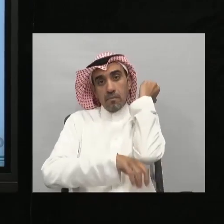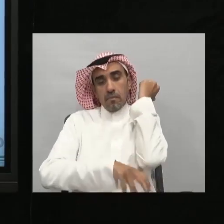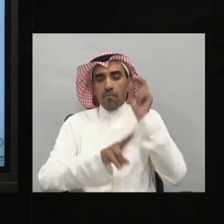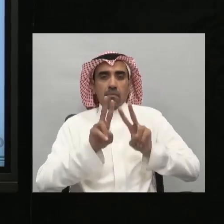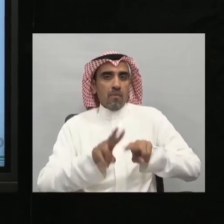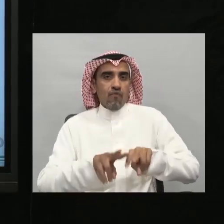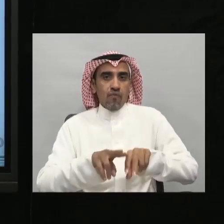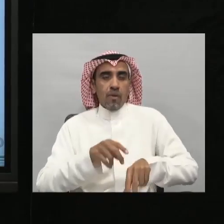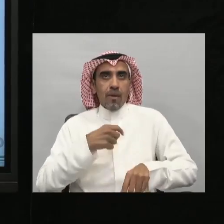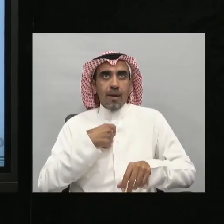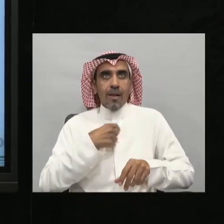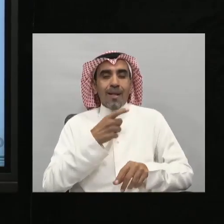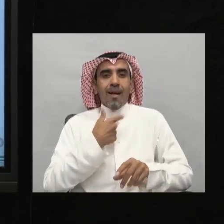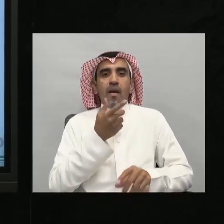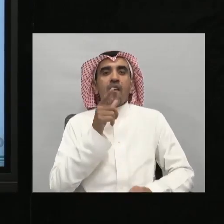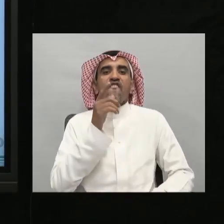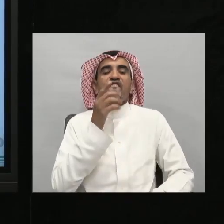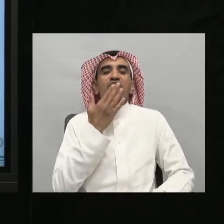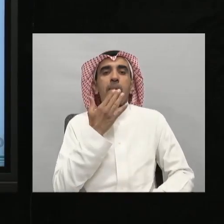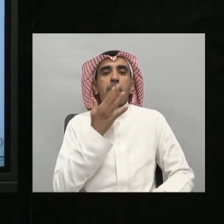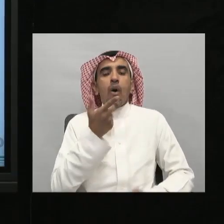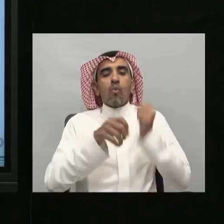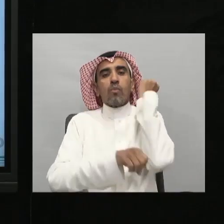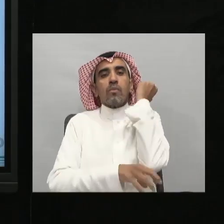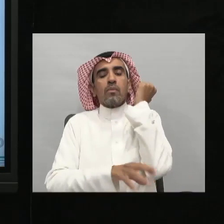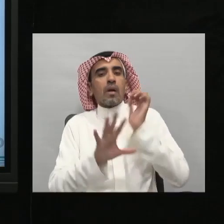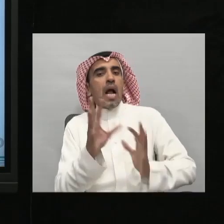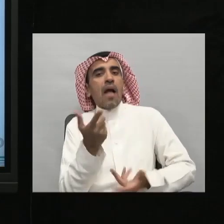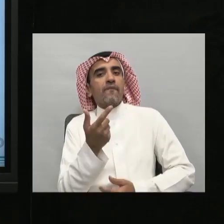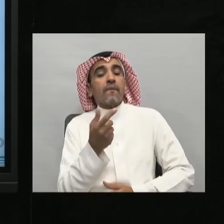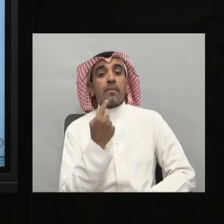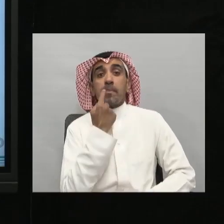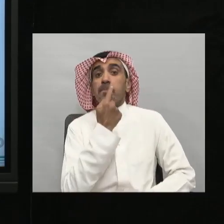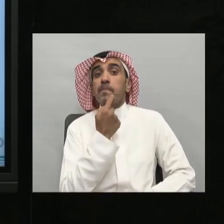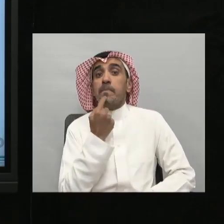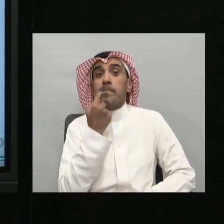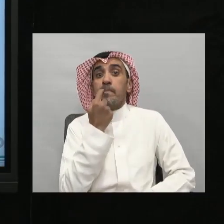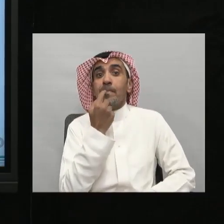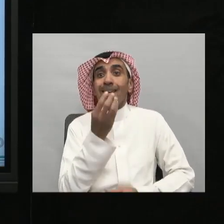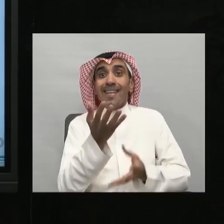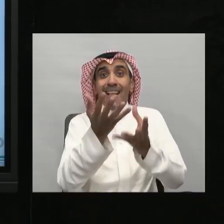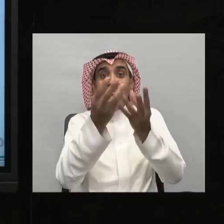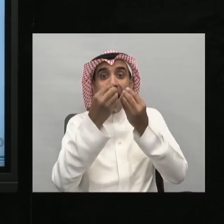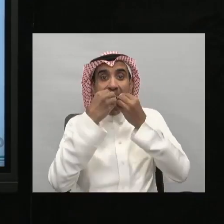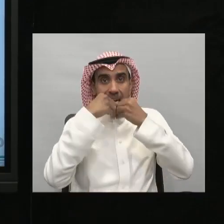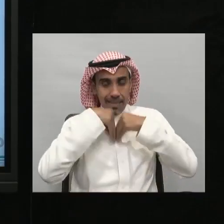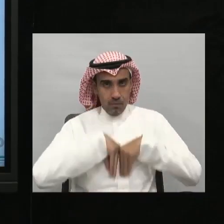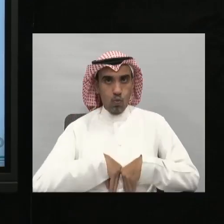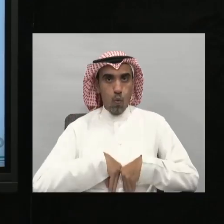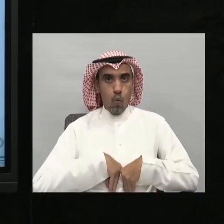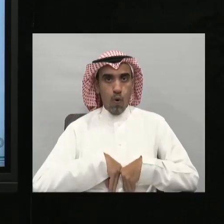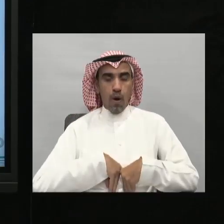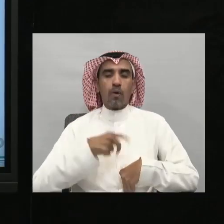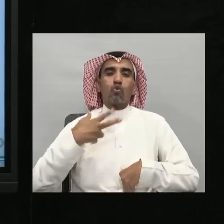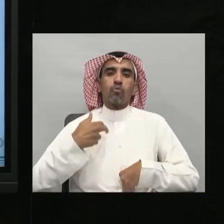متى نطلق عليها فتحة الفم ومتى نطلق عليها فتحة الشرج. فتحة الفم هو عندما يدخل الغذاء إلى داخل